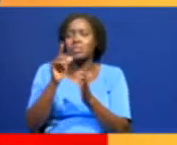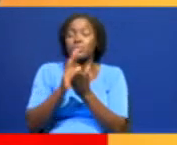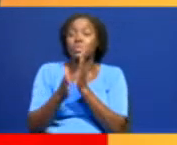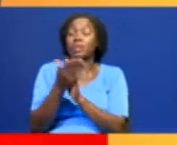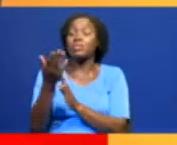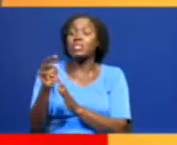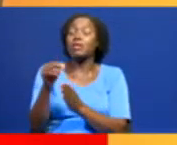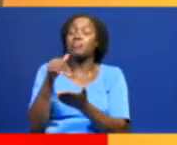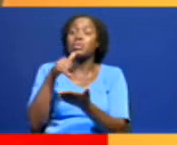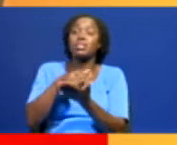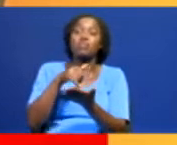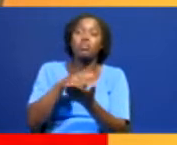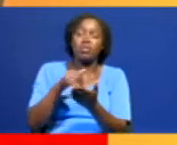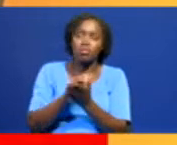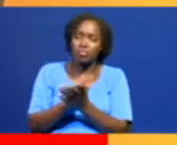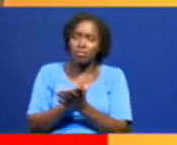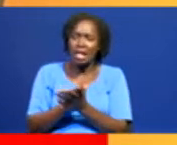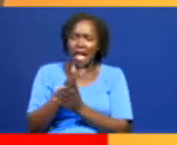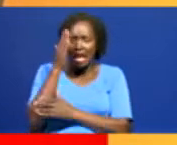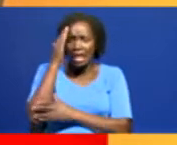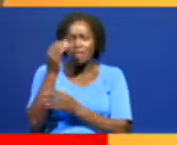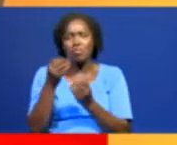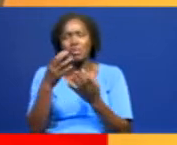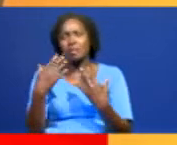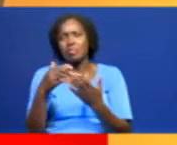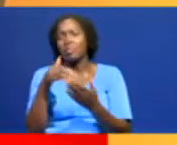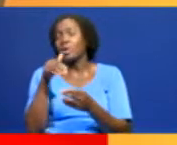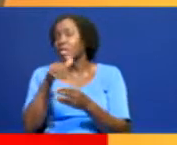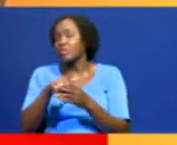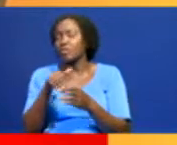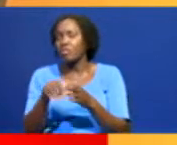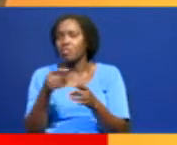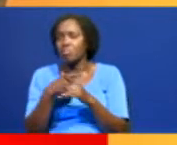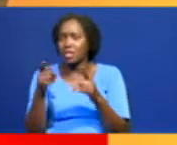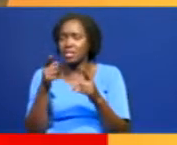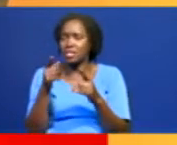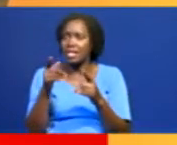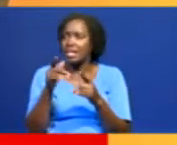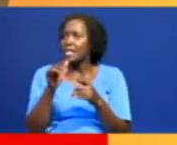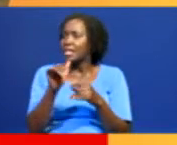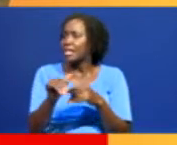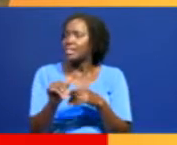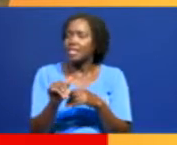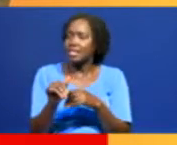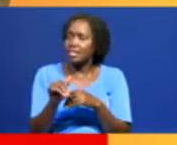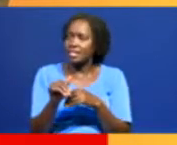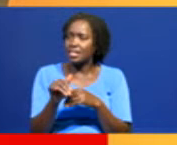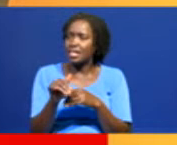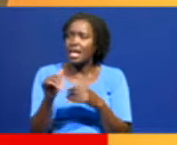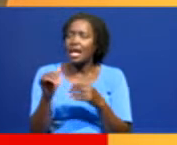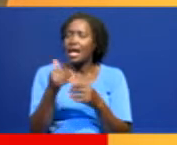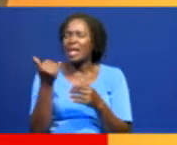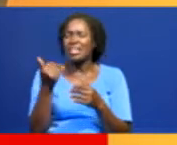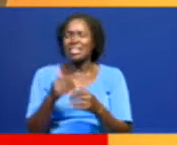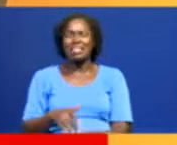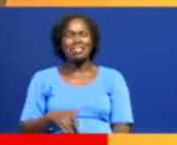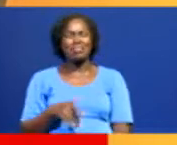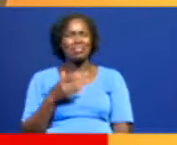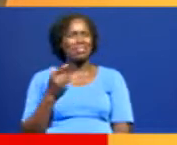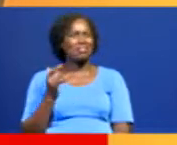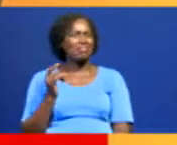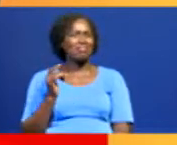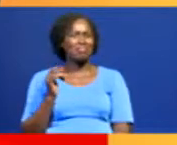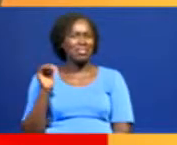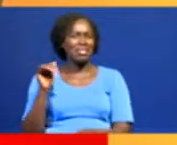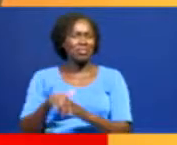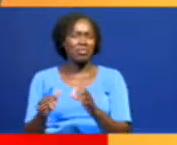kuhusishwa. Najua kwamba watu wengi walihusishwa. Lakini kuwa kuna wale ambao bado wanafikiria